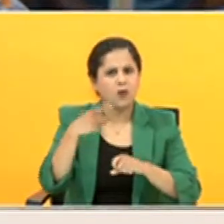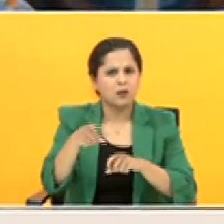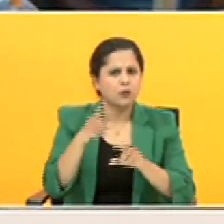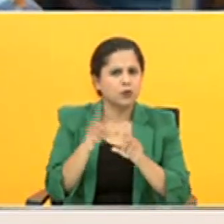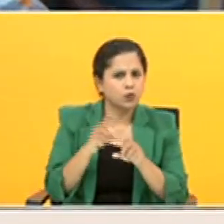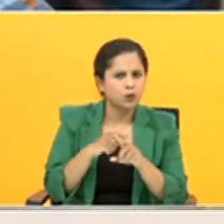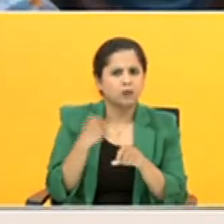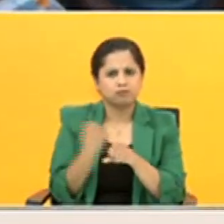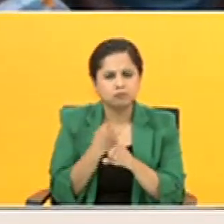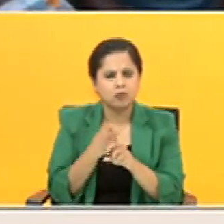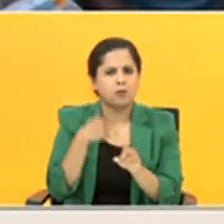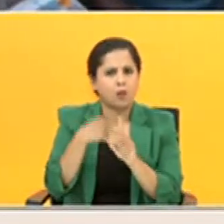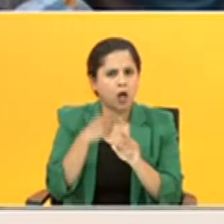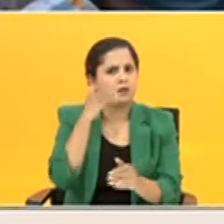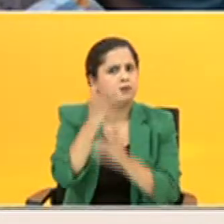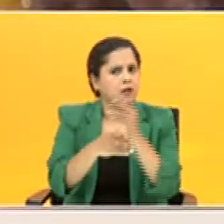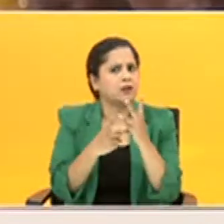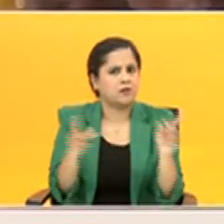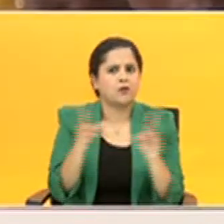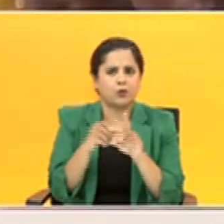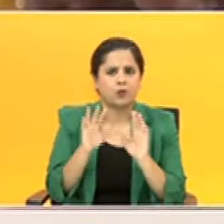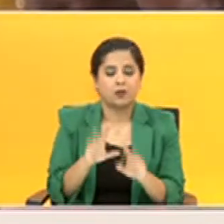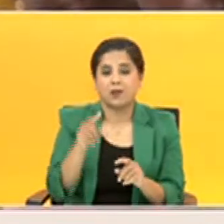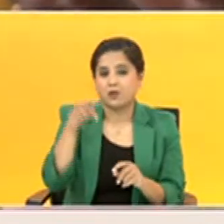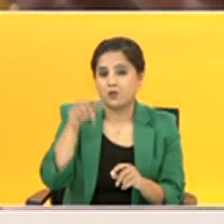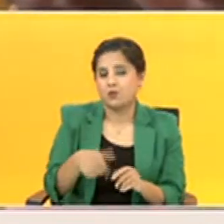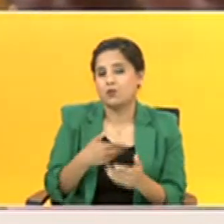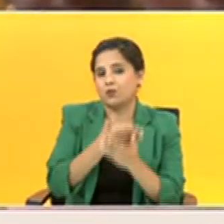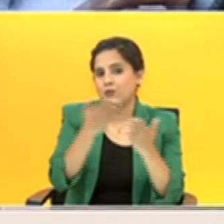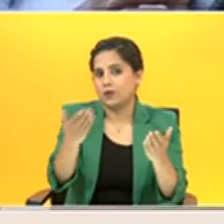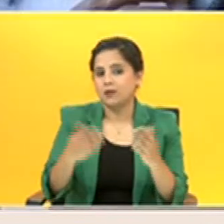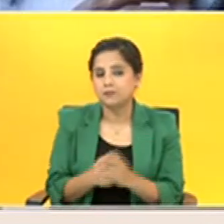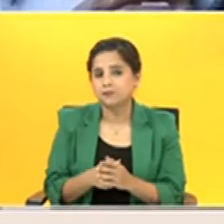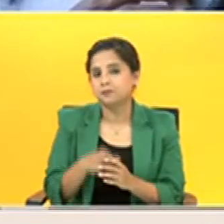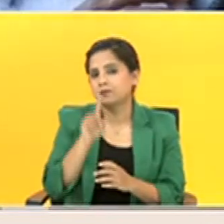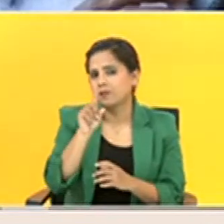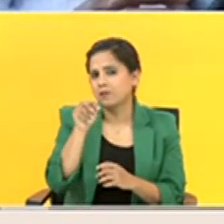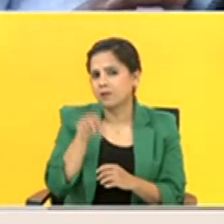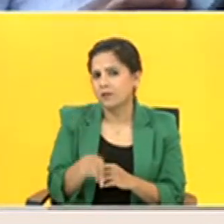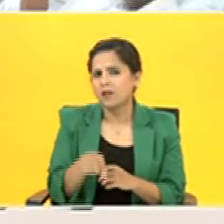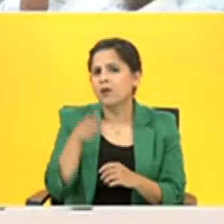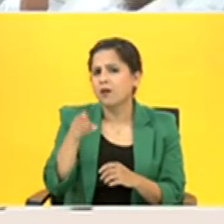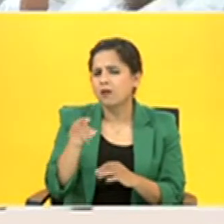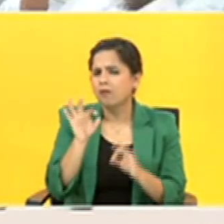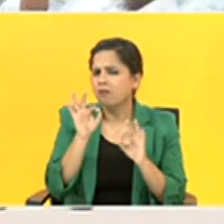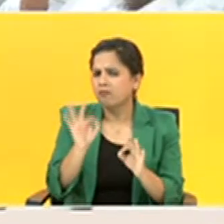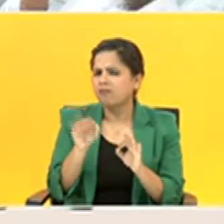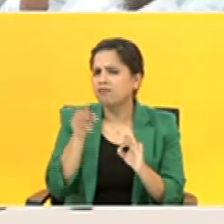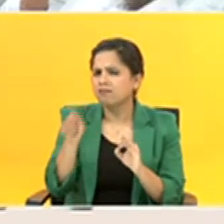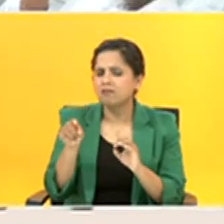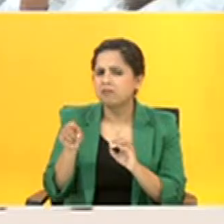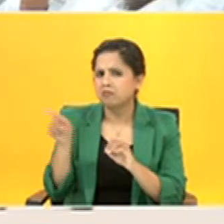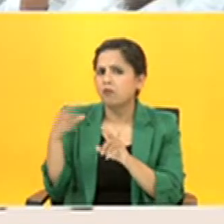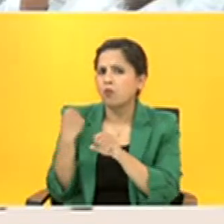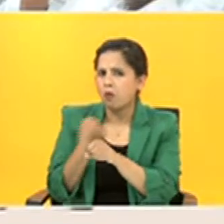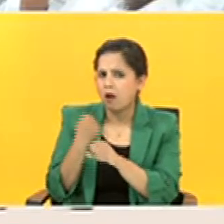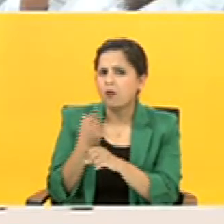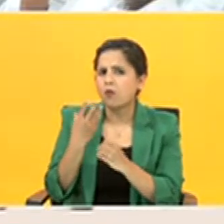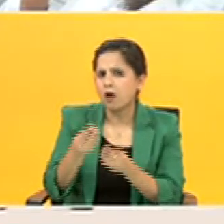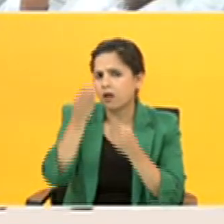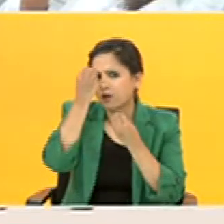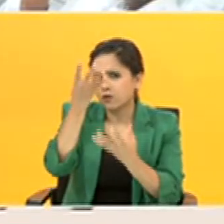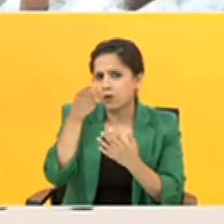को मजबूती दे रहे हैं। लेकिन आज मैं आपको एक ऐसी मिसाल के बारे में बताना चाहता हूं